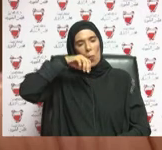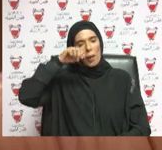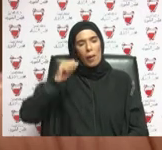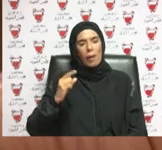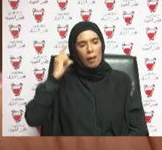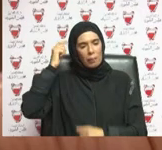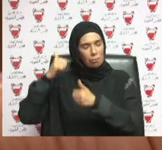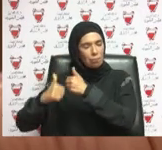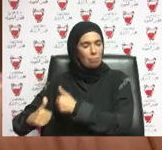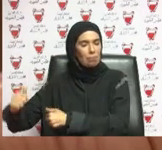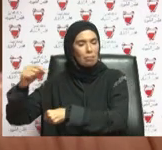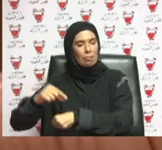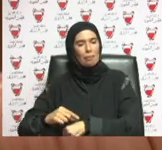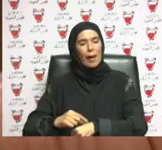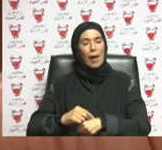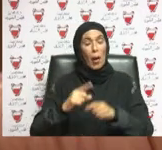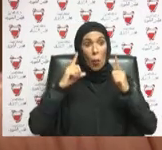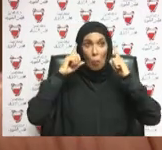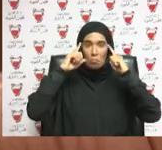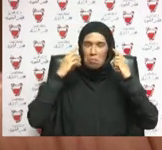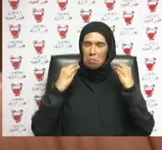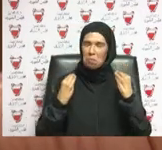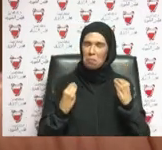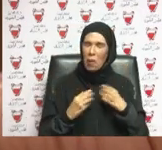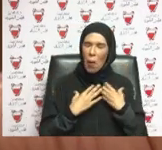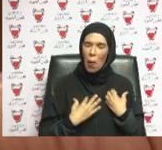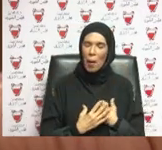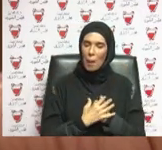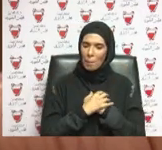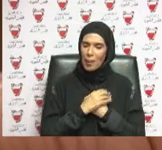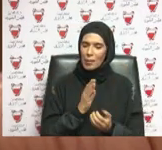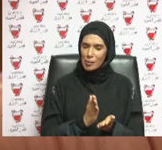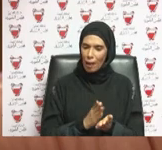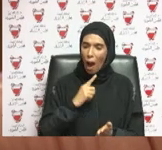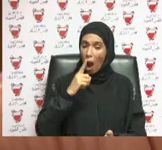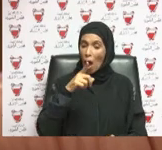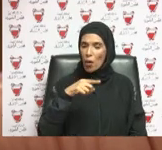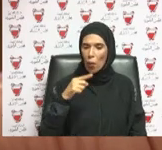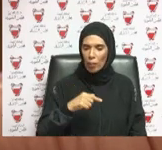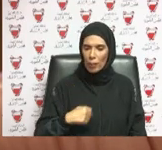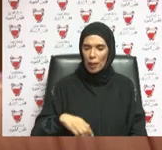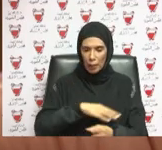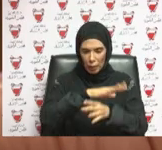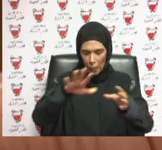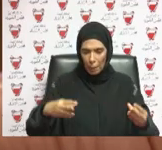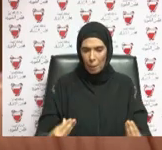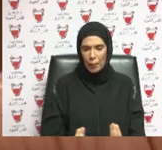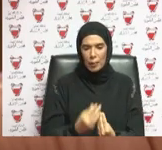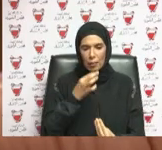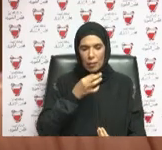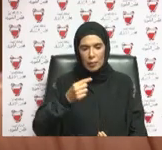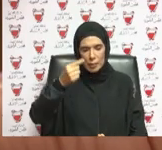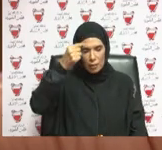ذلك الإنسان الخلوق المحب صادق الوعد الذي تجمعت فيه